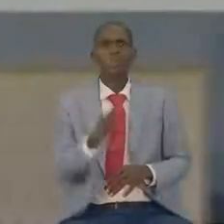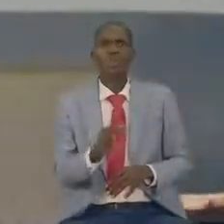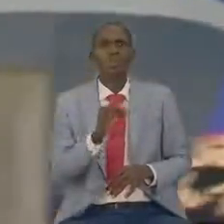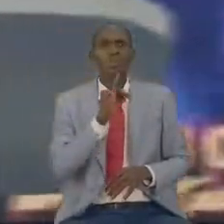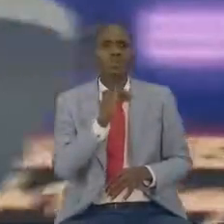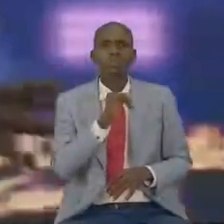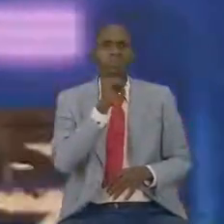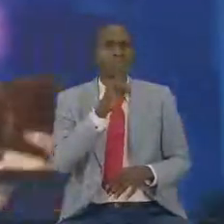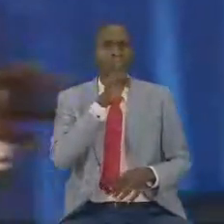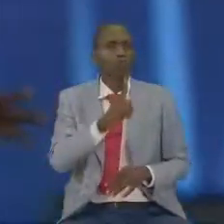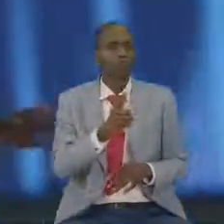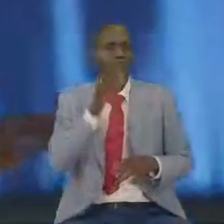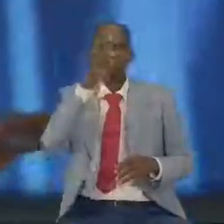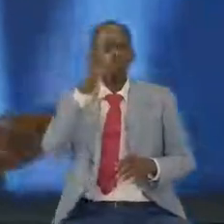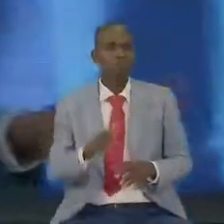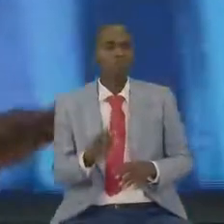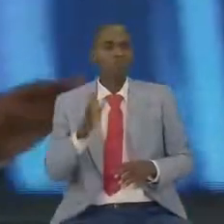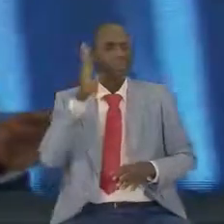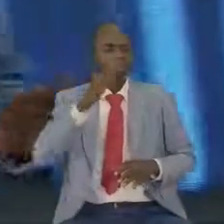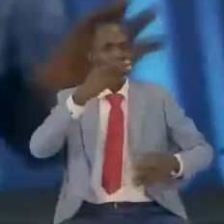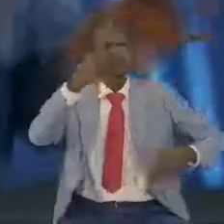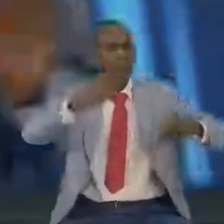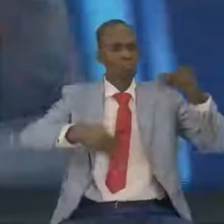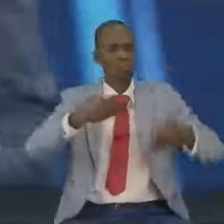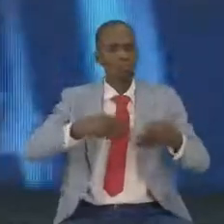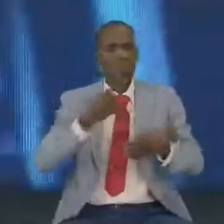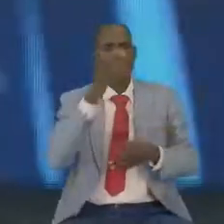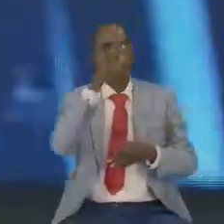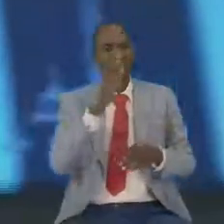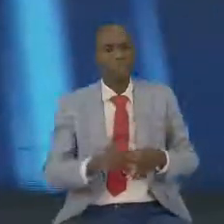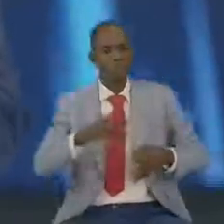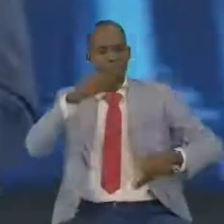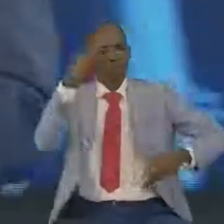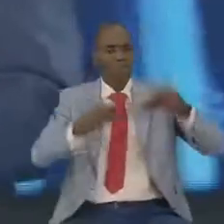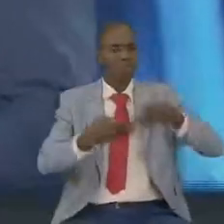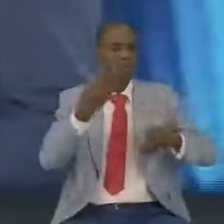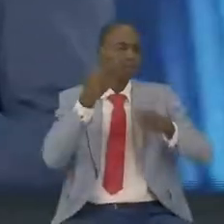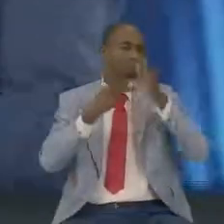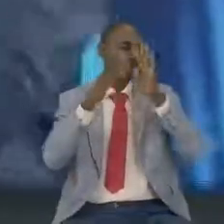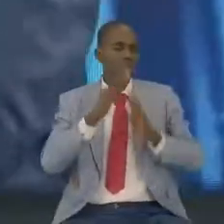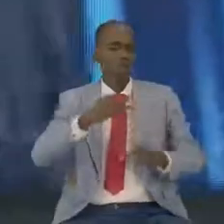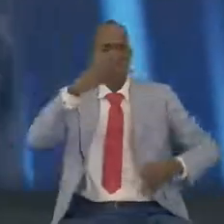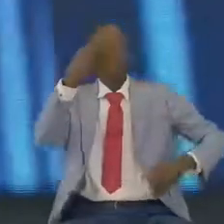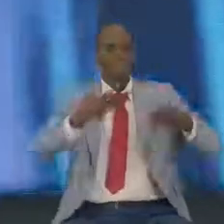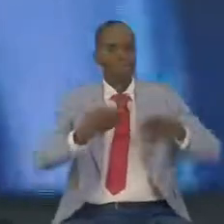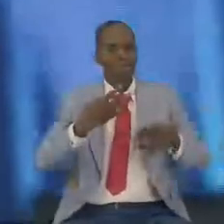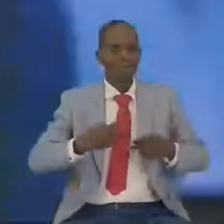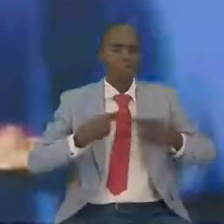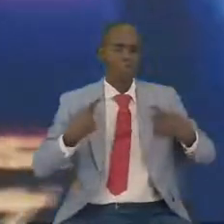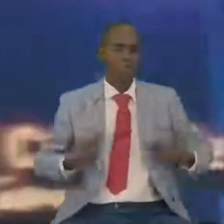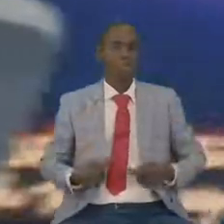à juger le ministre, on va commencer à juger le prédicateur, on va commencer à juger le souverain sacrificateur.